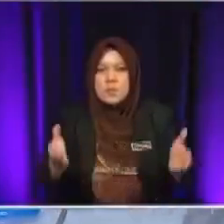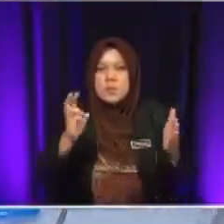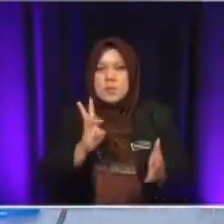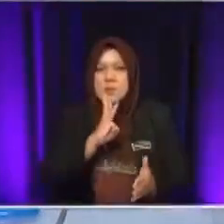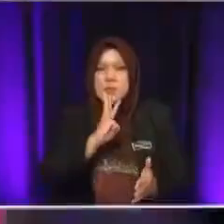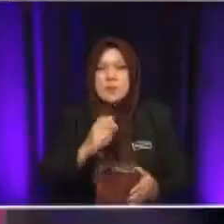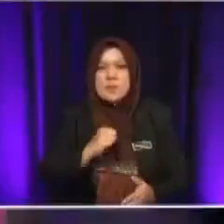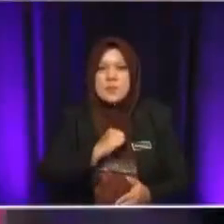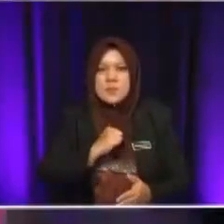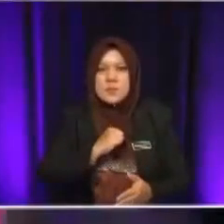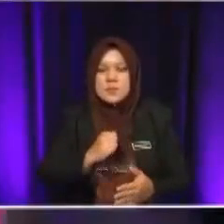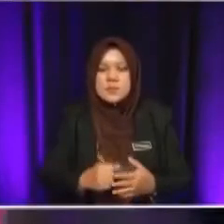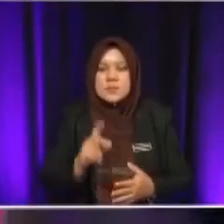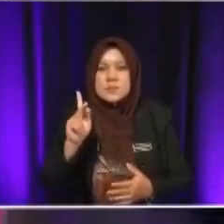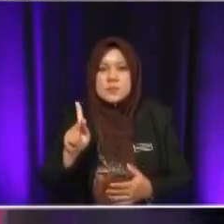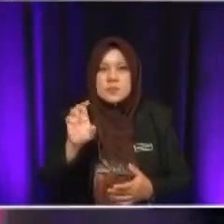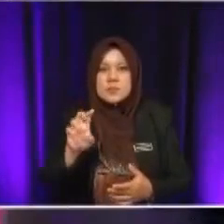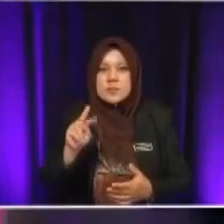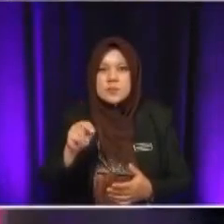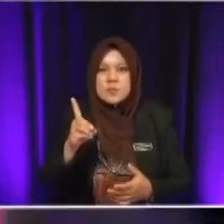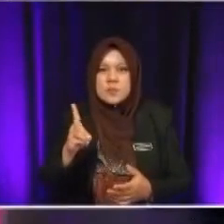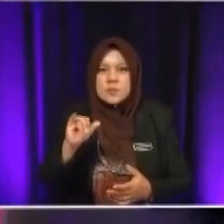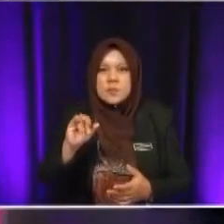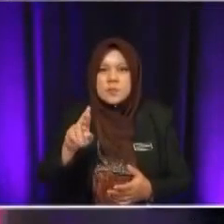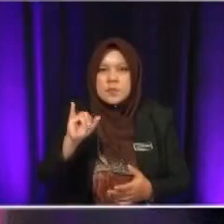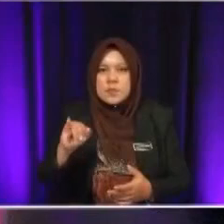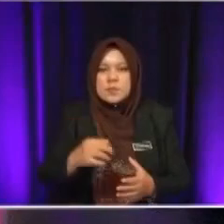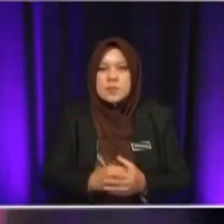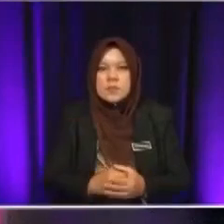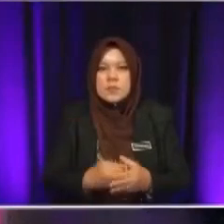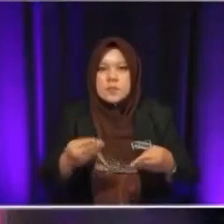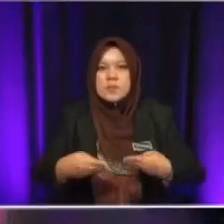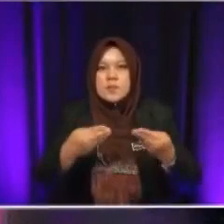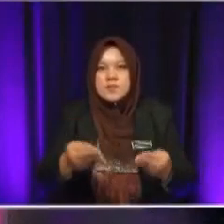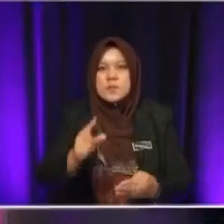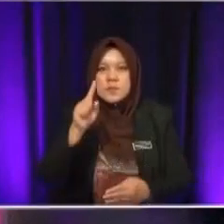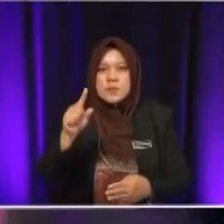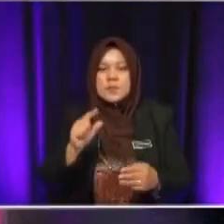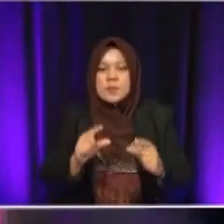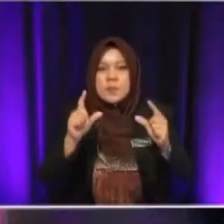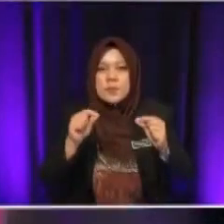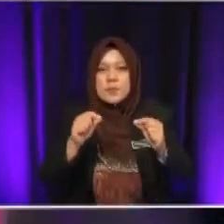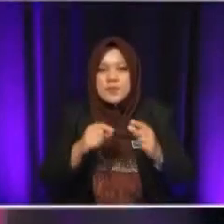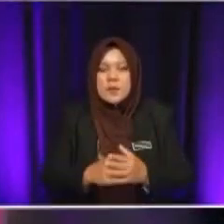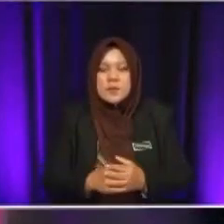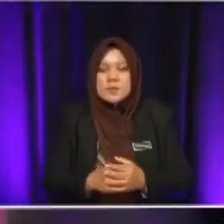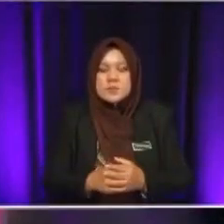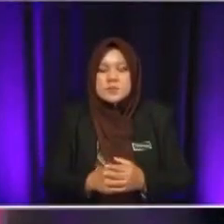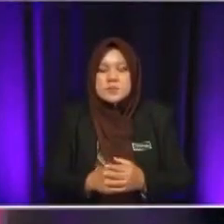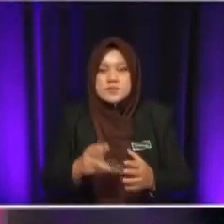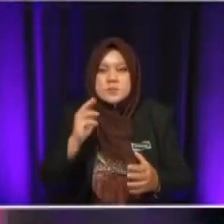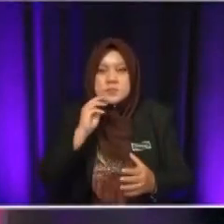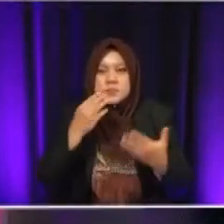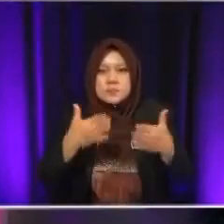pengairan kendiri. Okey, pandai Mira. Okey, kat situ saya bagi satu stiker untuk Mira. Okey, tapi kita tadi Mira dah dah